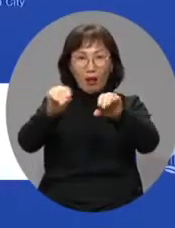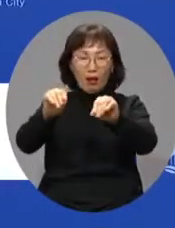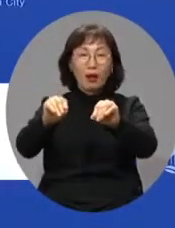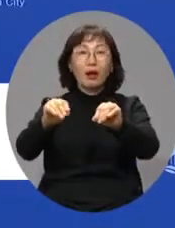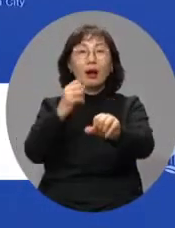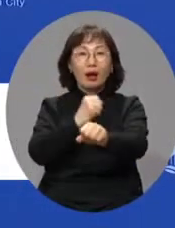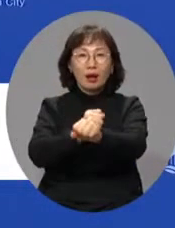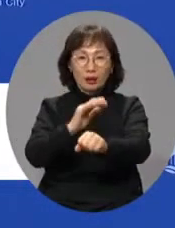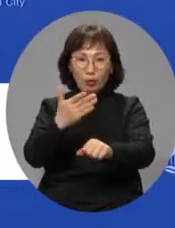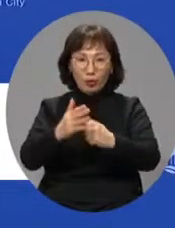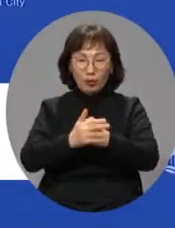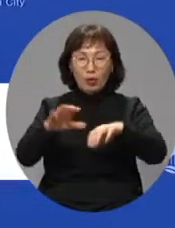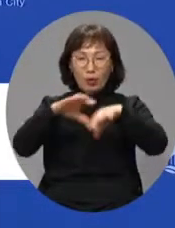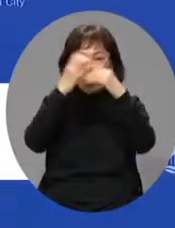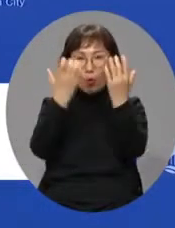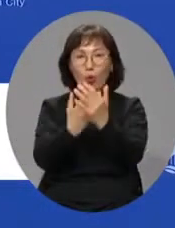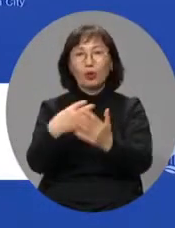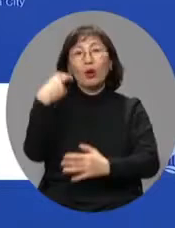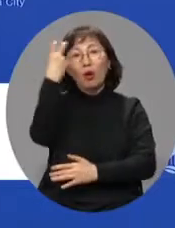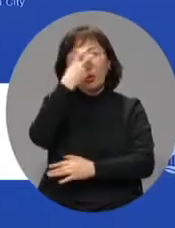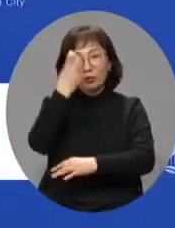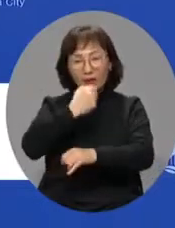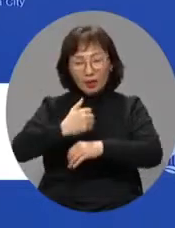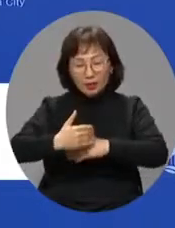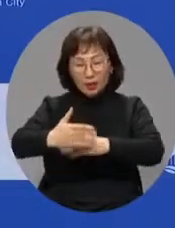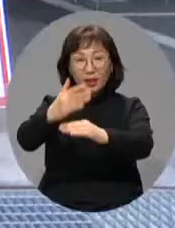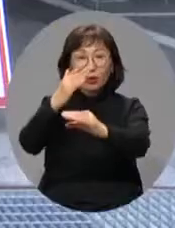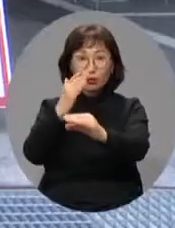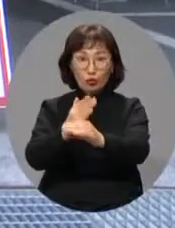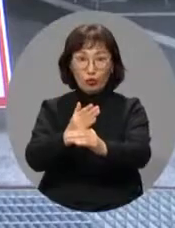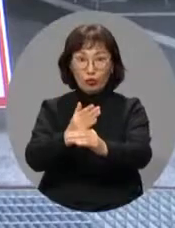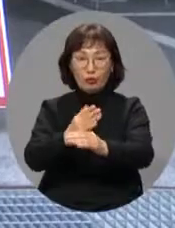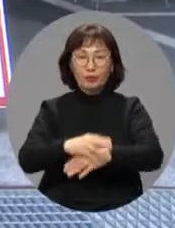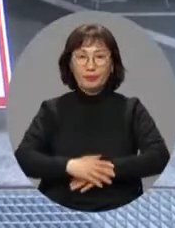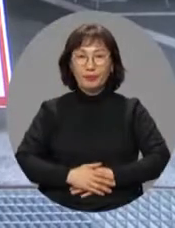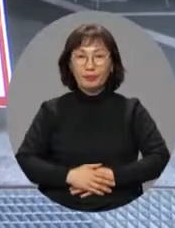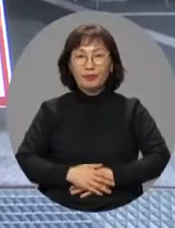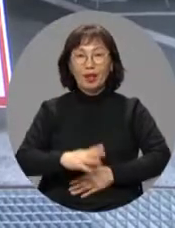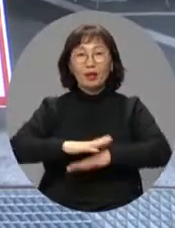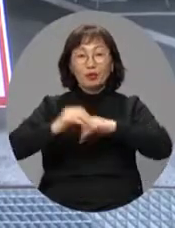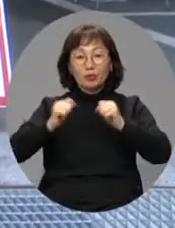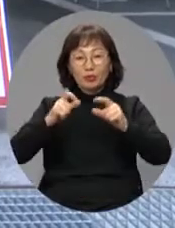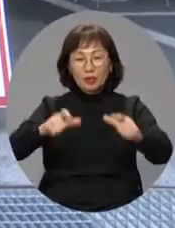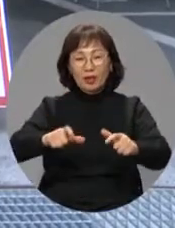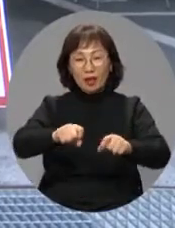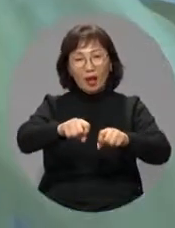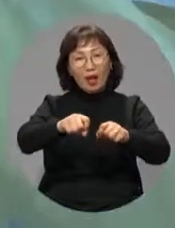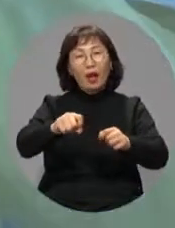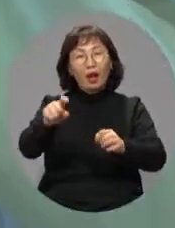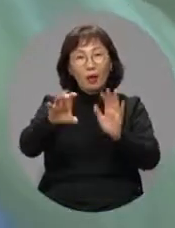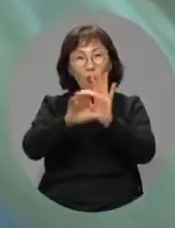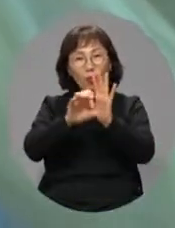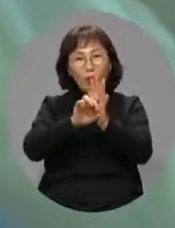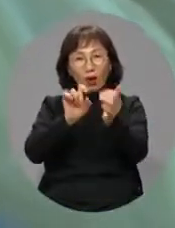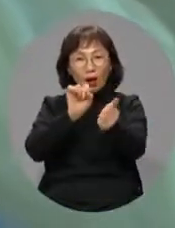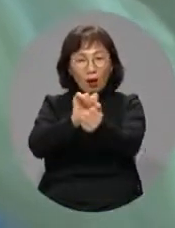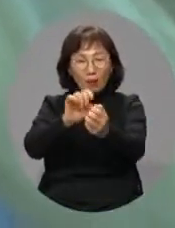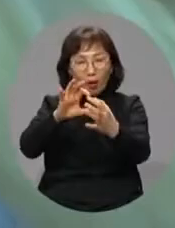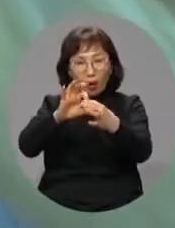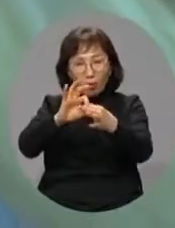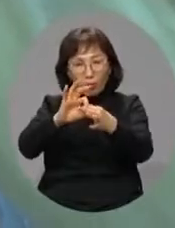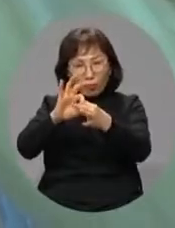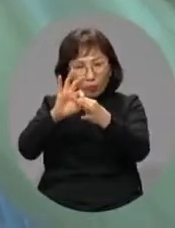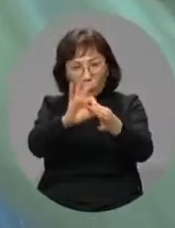대한 전수검사를 진행하고 있으며 도내 산발적인 코로나19 감염도